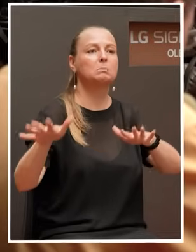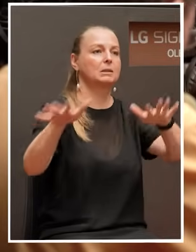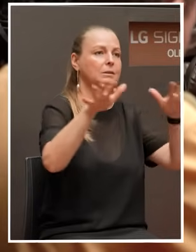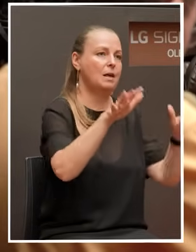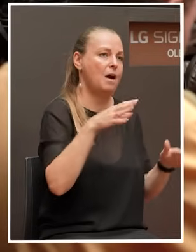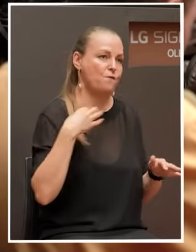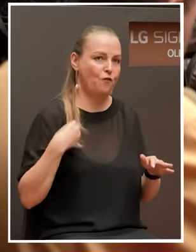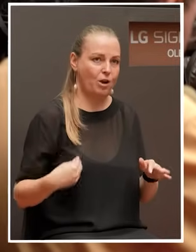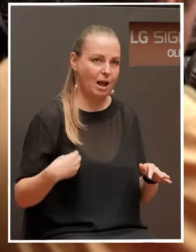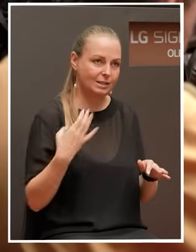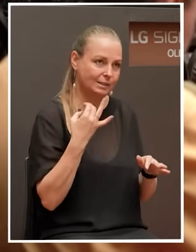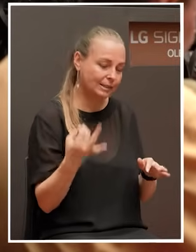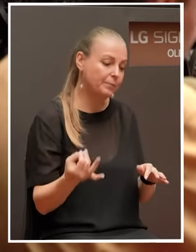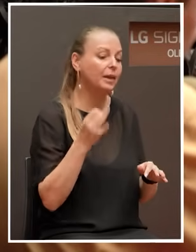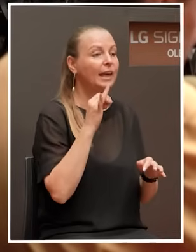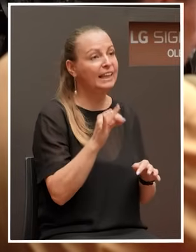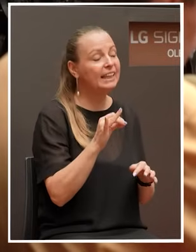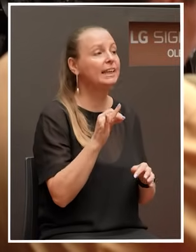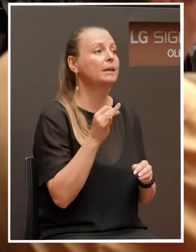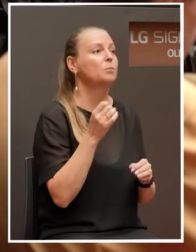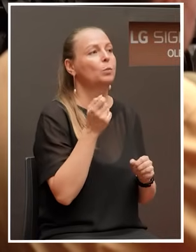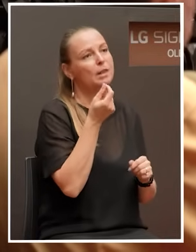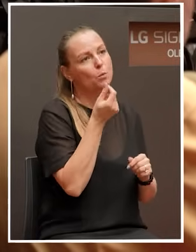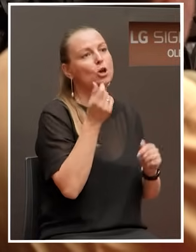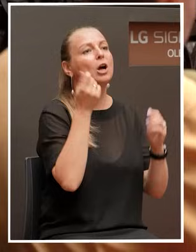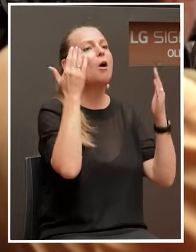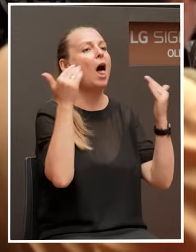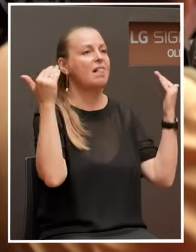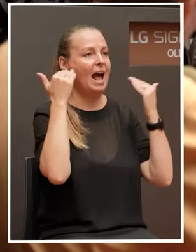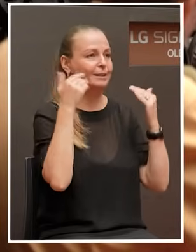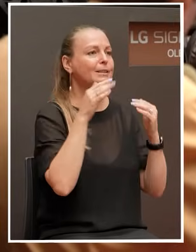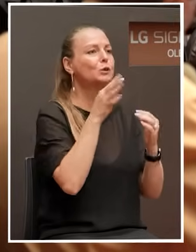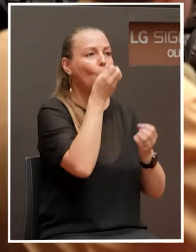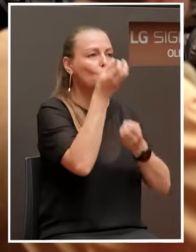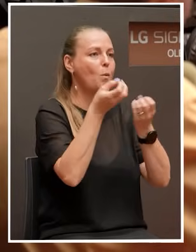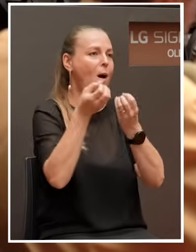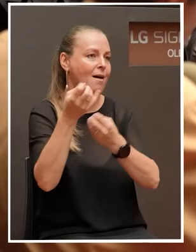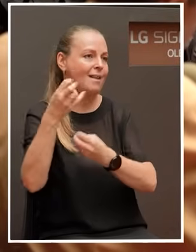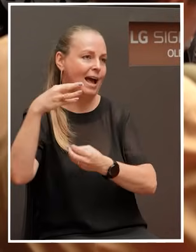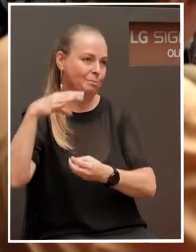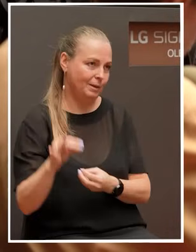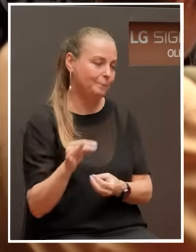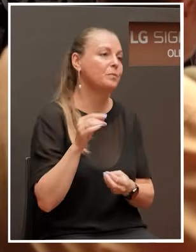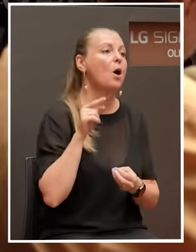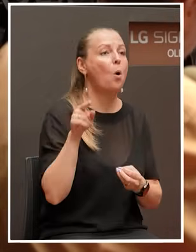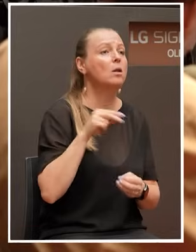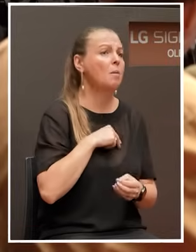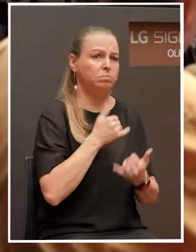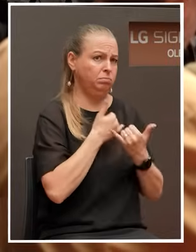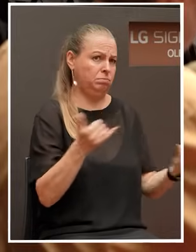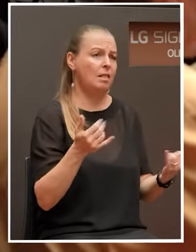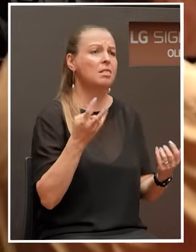Франции и немножечко, скажем, Голландии с тюльпанами. Он работает на очень широкую аудиторию,